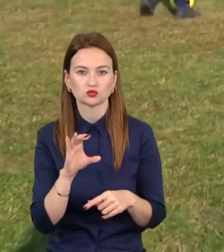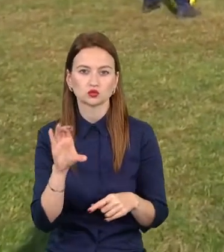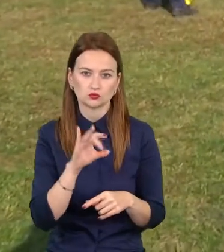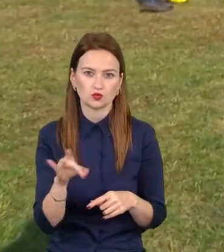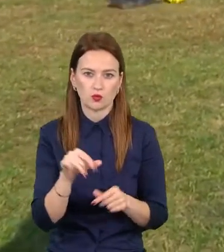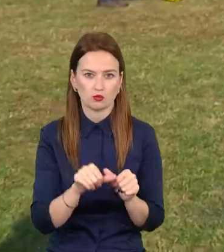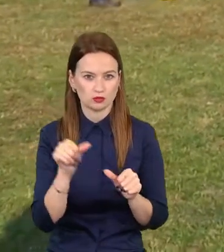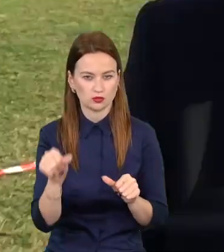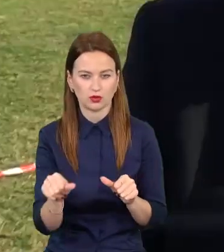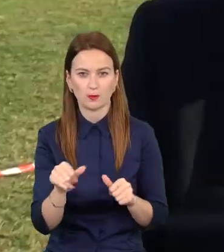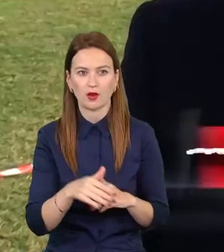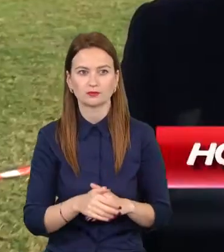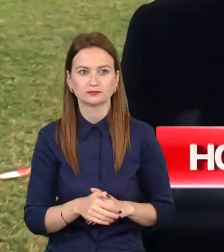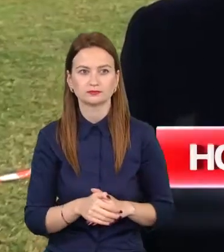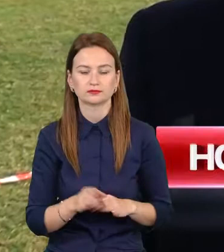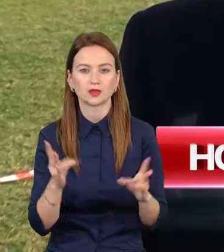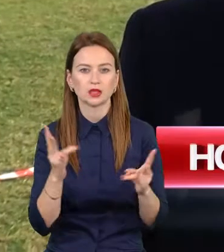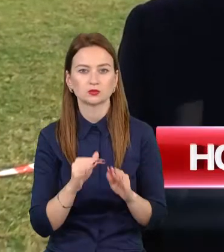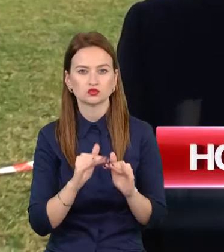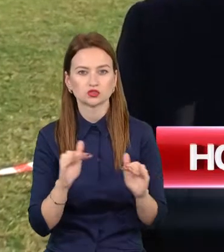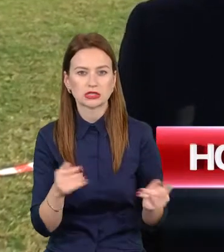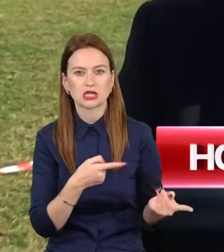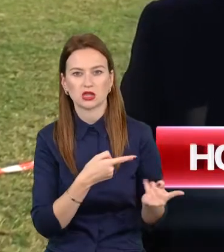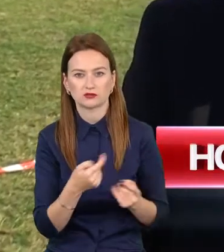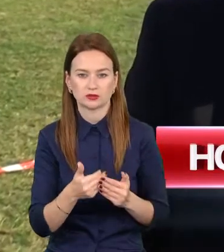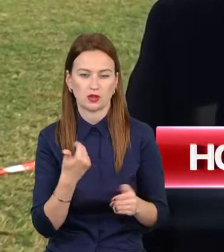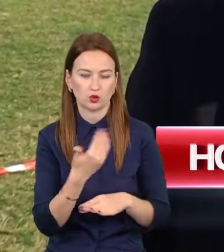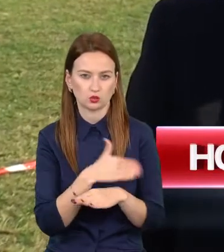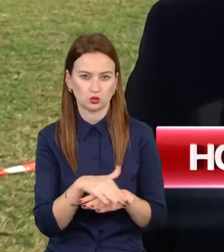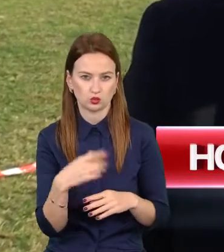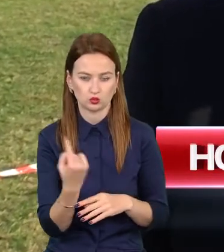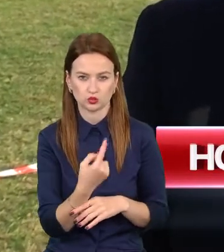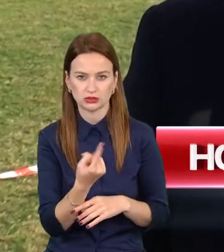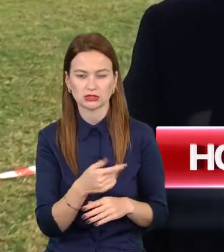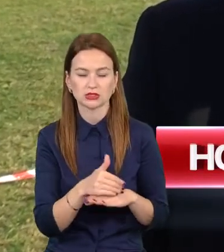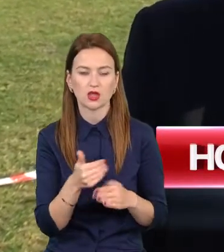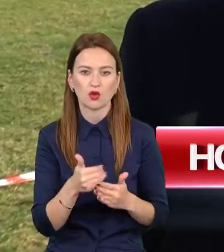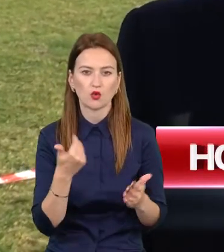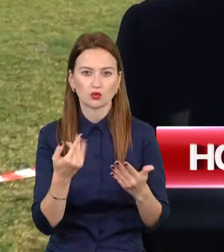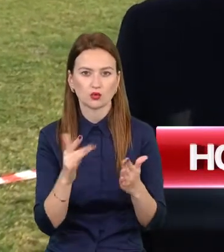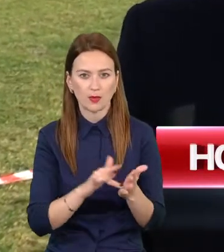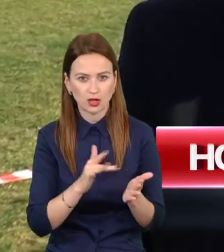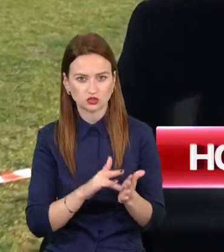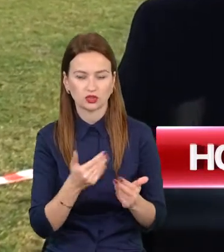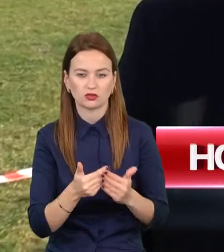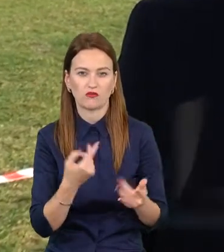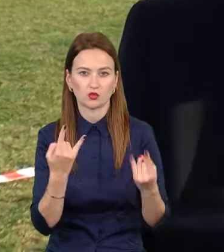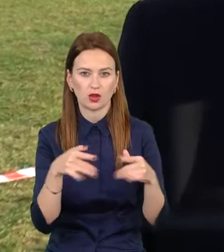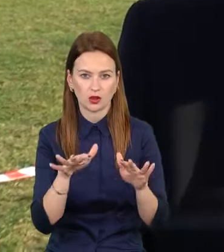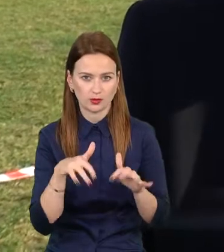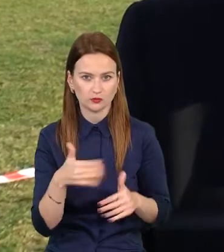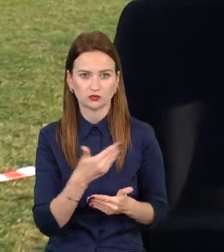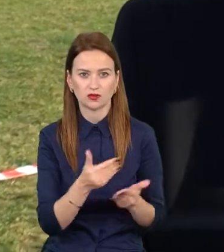районі, зокрема. Немножко детей отвести от улицы, от планшетов, от компьютеров. Вы сами